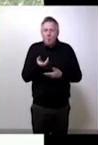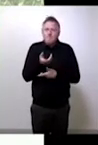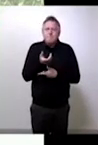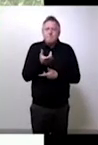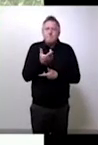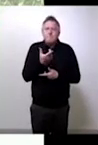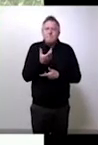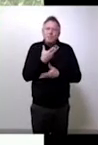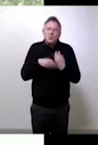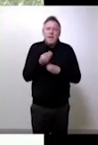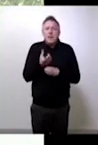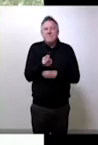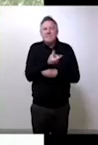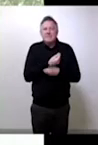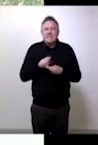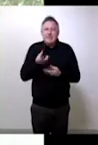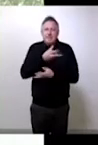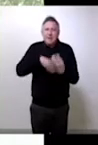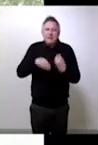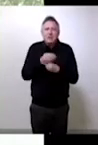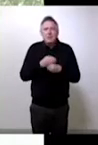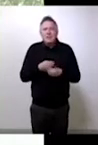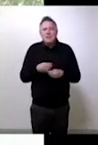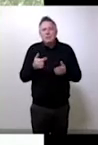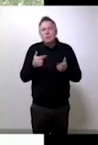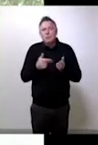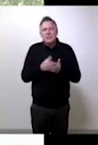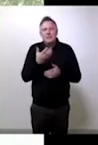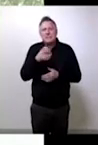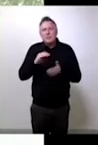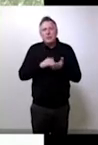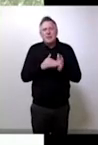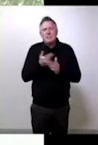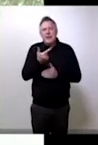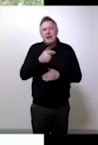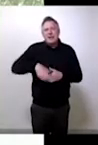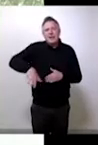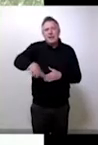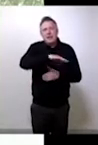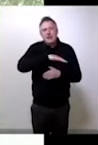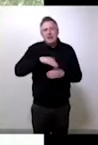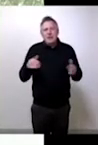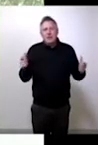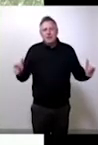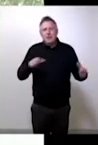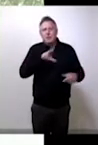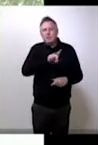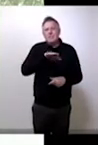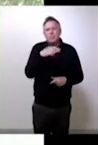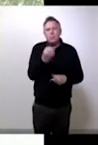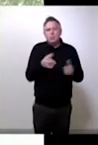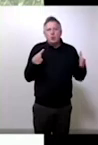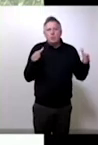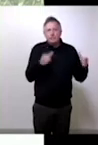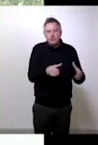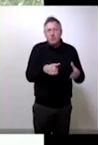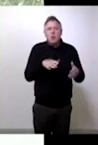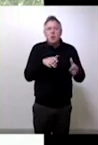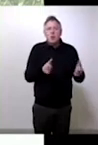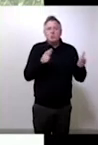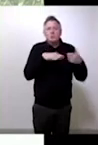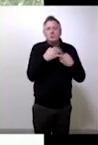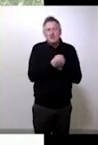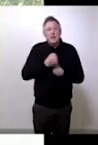2000 m² de construction, on a l'obligation de faire 35% de logements sociaux. Demain, on aura l'obligation de faire